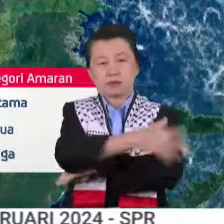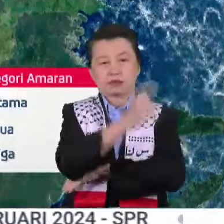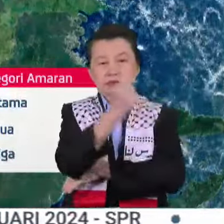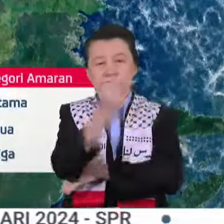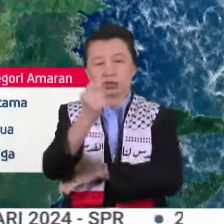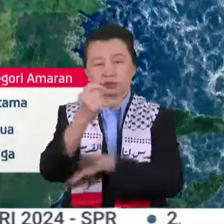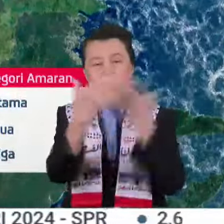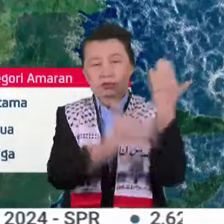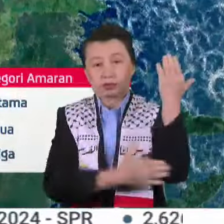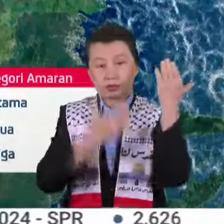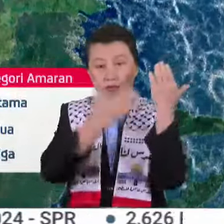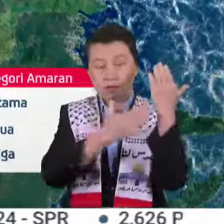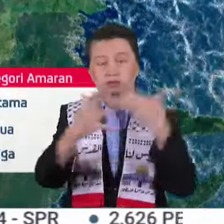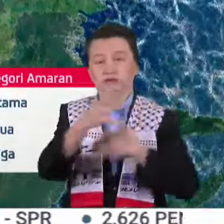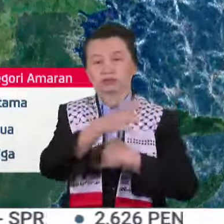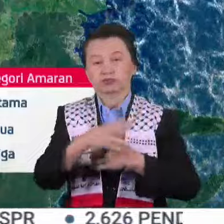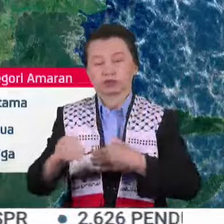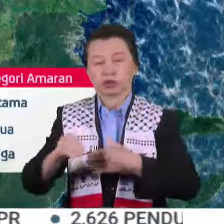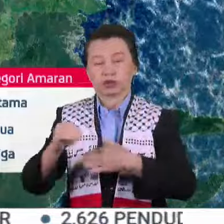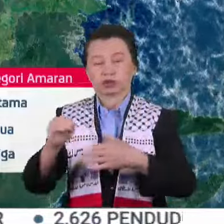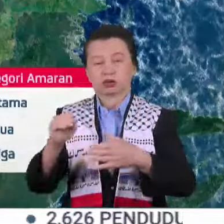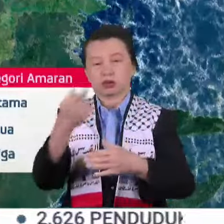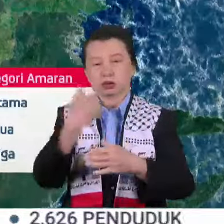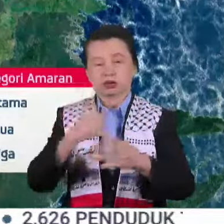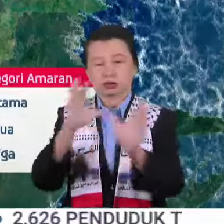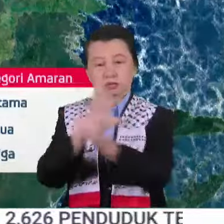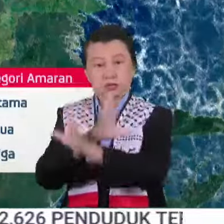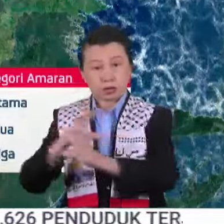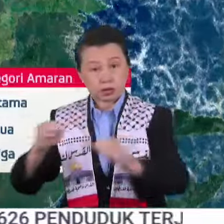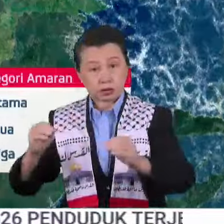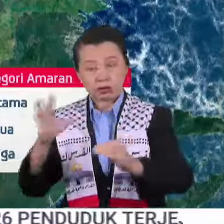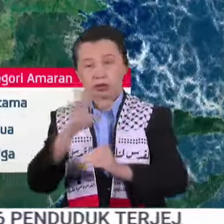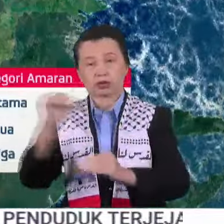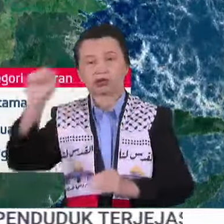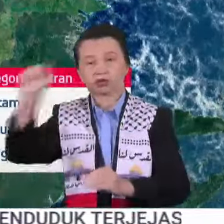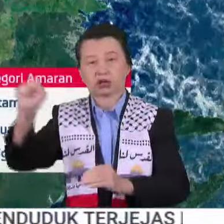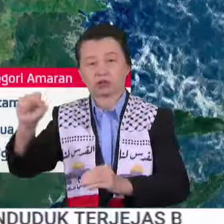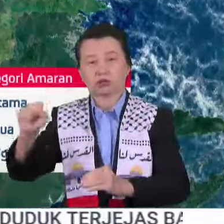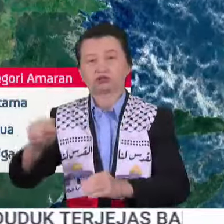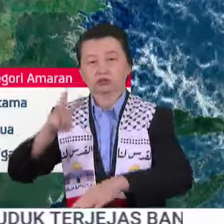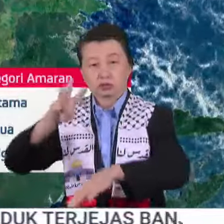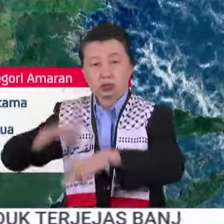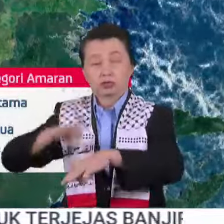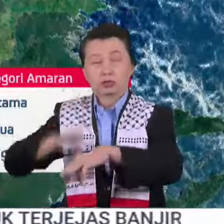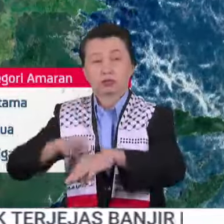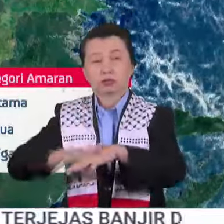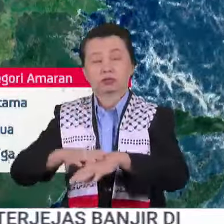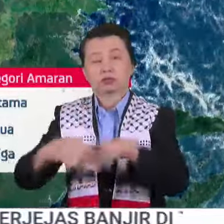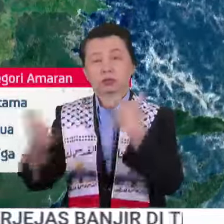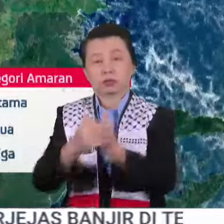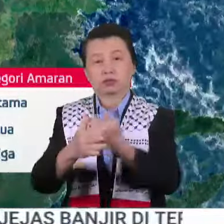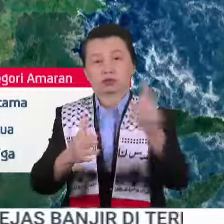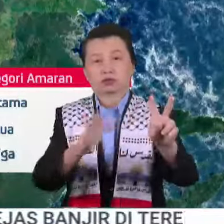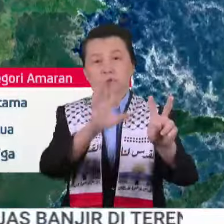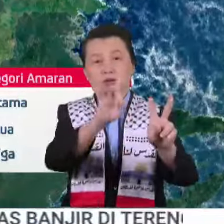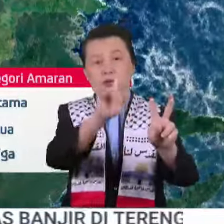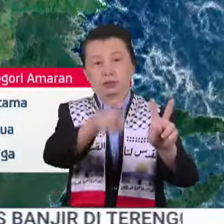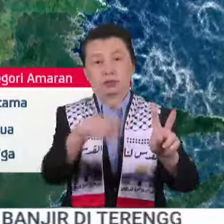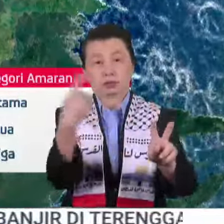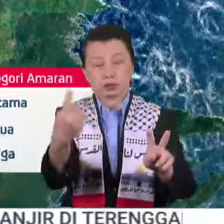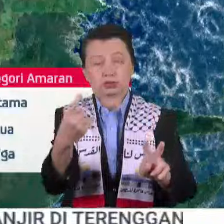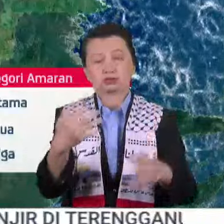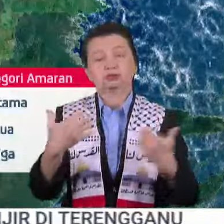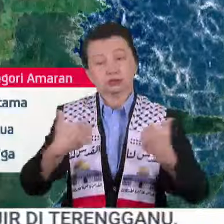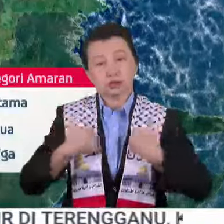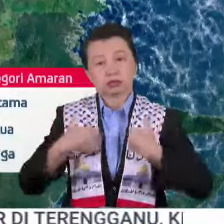timur Semenanjung dan juga di sekitar pesisir pantai negeri Sarawak dan juga Sabah. Amaran ini berkuat kuasa sehingga 28 Januari nanti dan keadaan